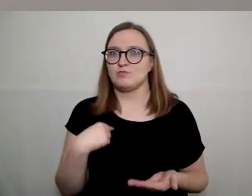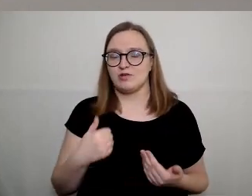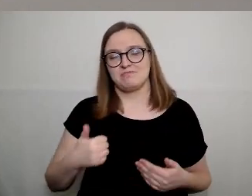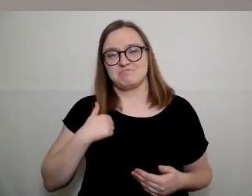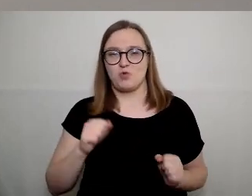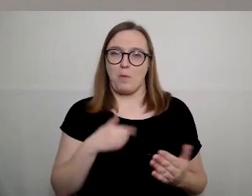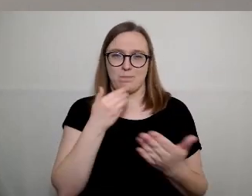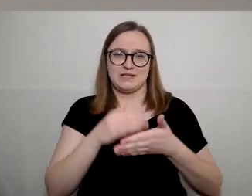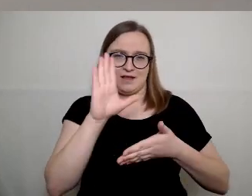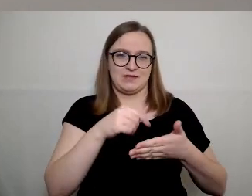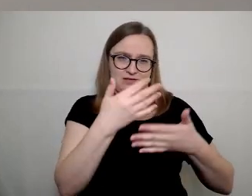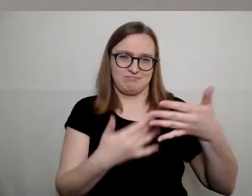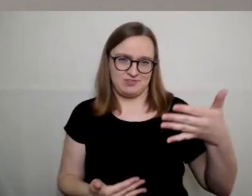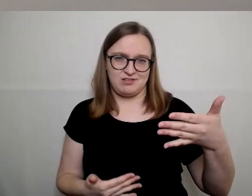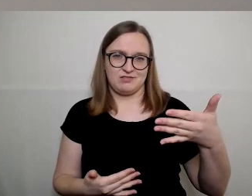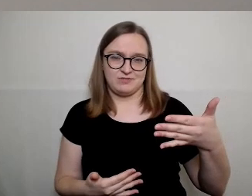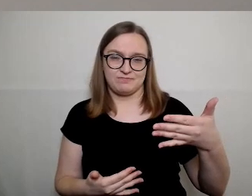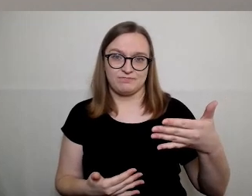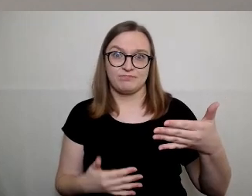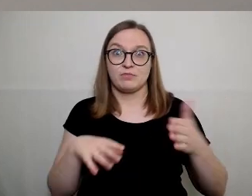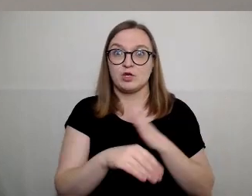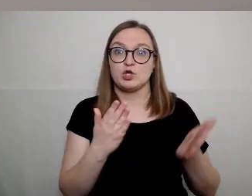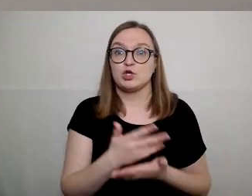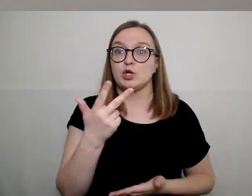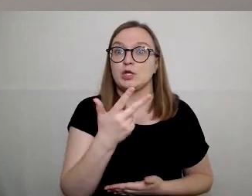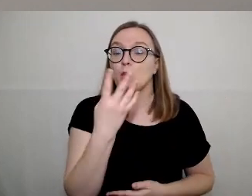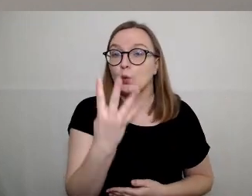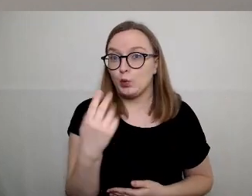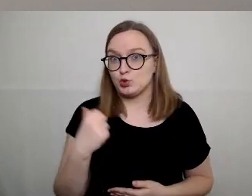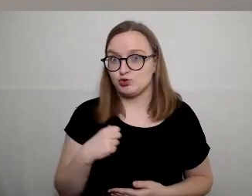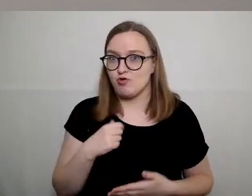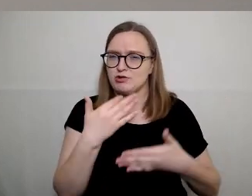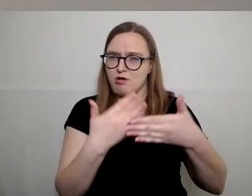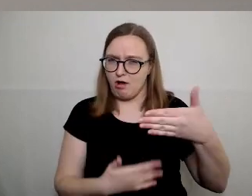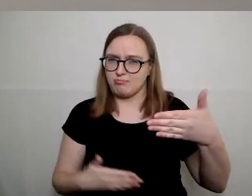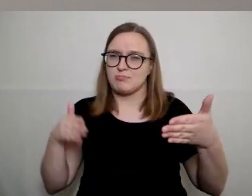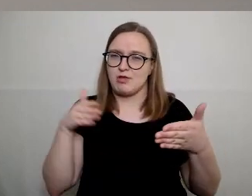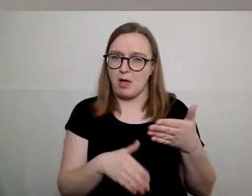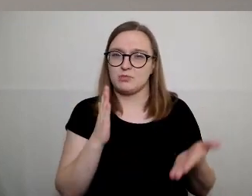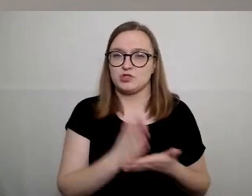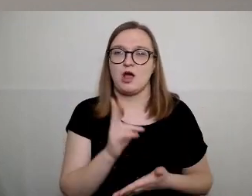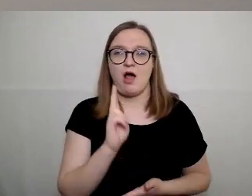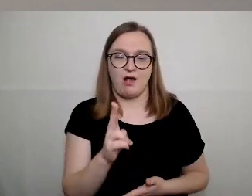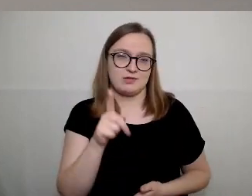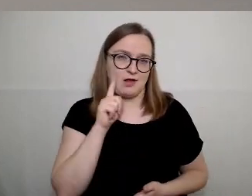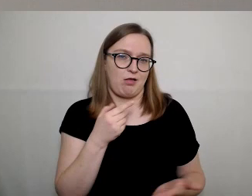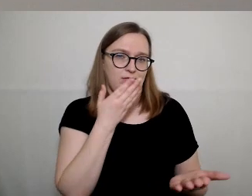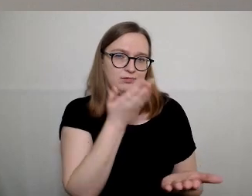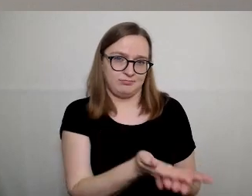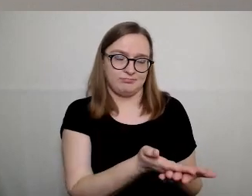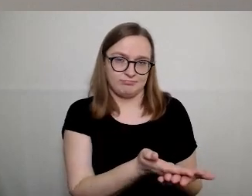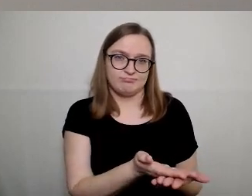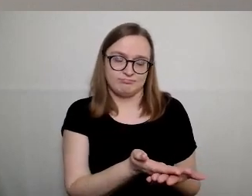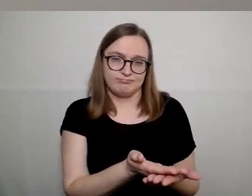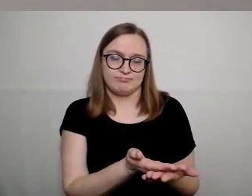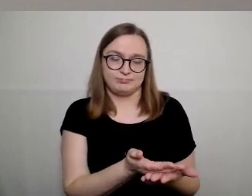kurio net turime 34 asmenybės, kurie varžysis šitose kovose.